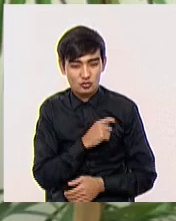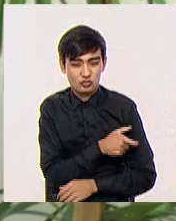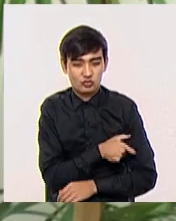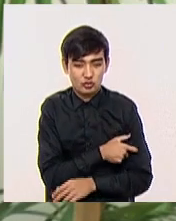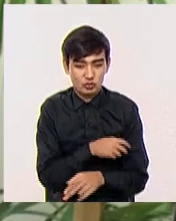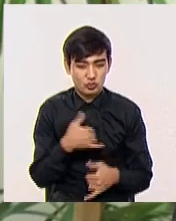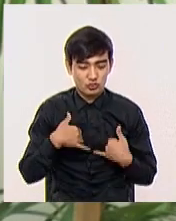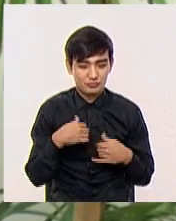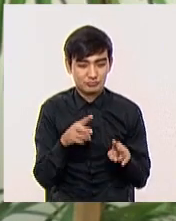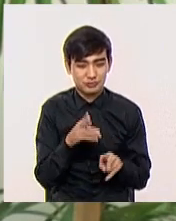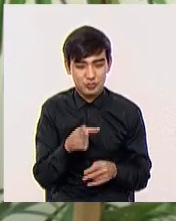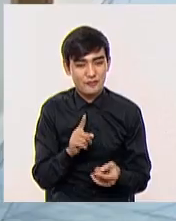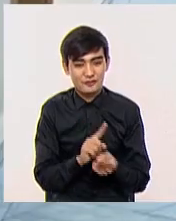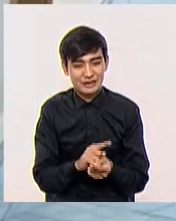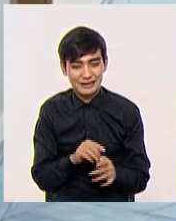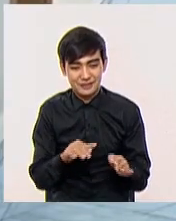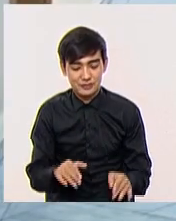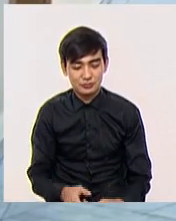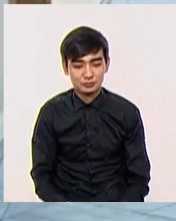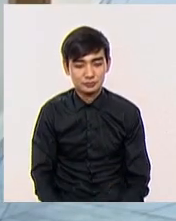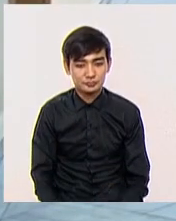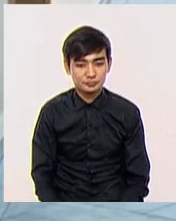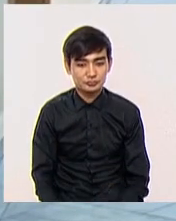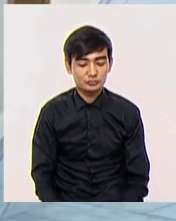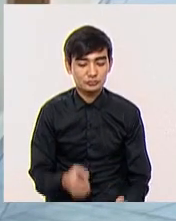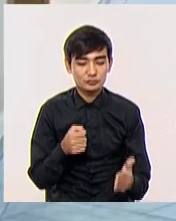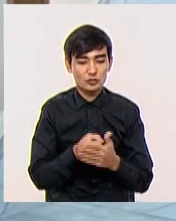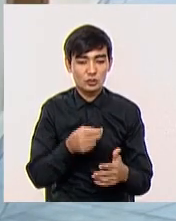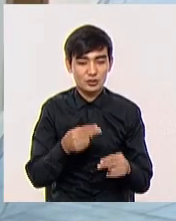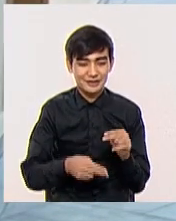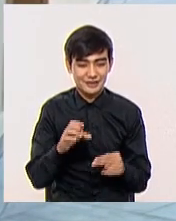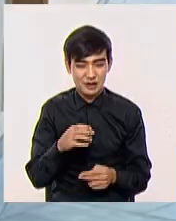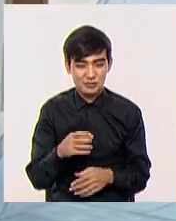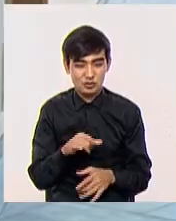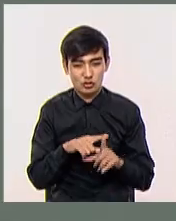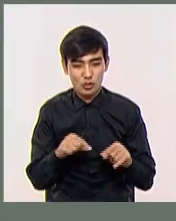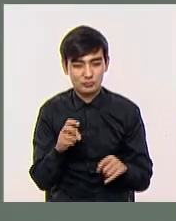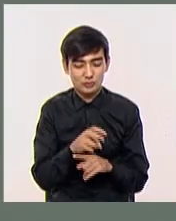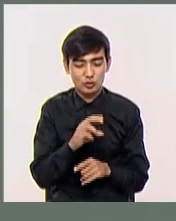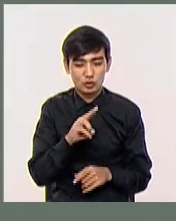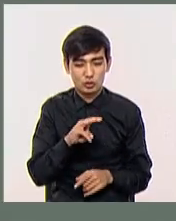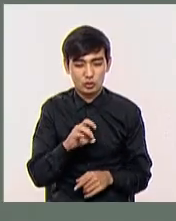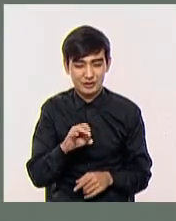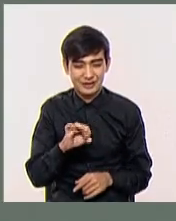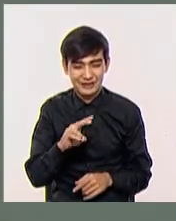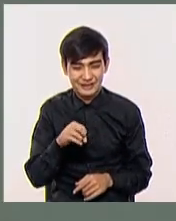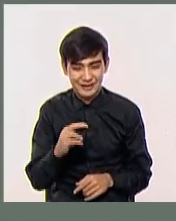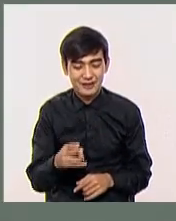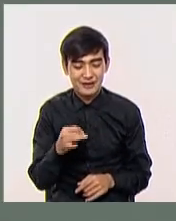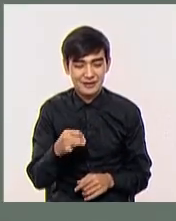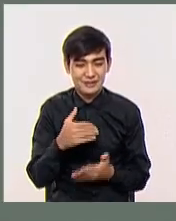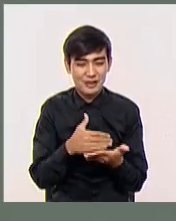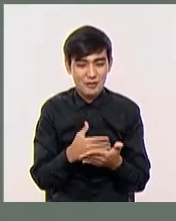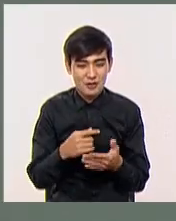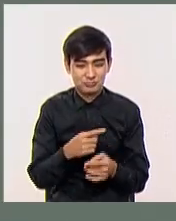будет дежурить, будет встречать детей. До конца сентября в школах установят турникеты и систему оповещения. Это новые